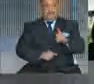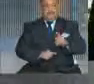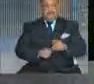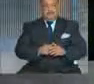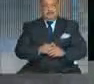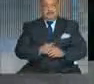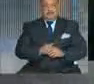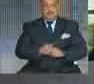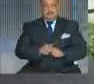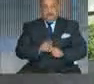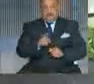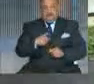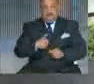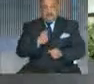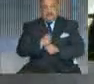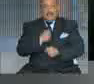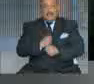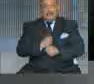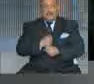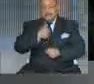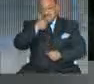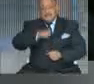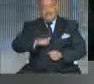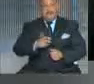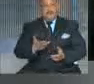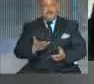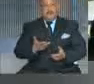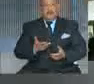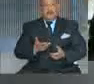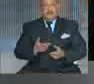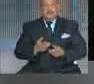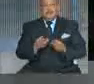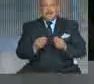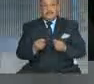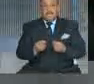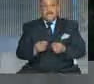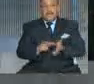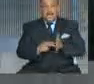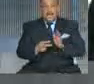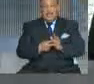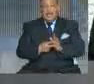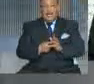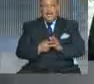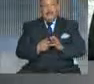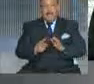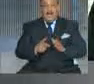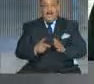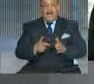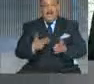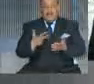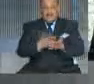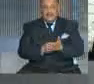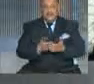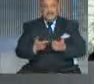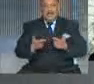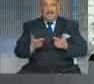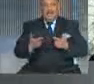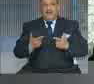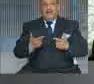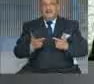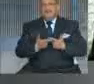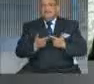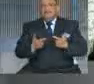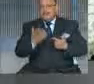أنا وحدي في الاختصاص هذايا تفوت النطاق دونك استيعاب الأطفال. دونك أنا نداء إلى وزارة